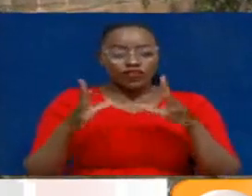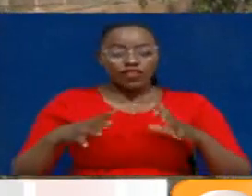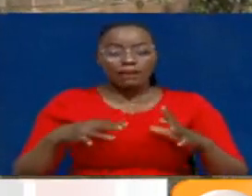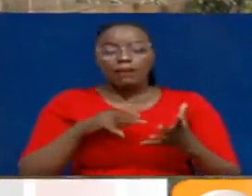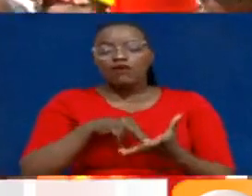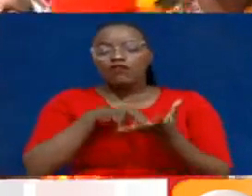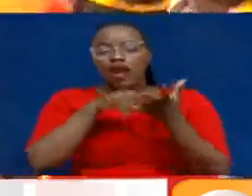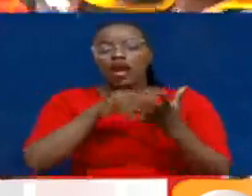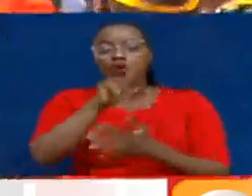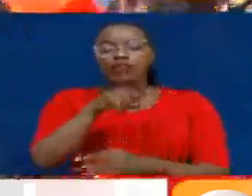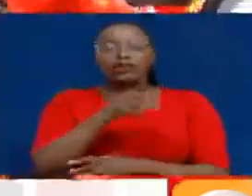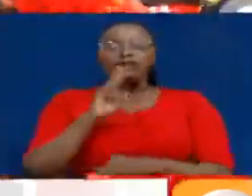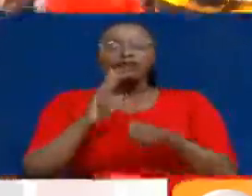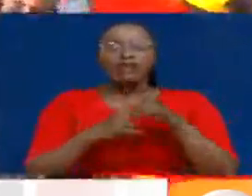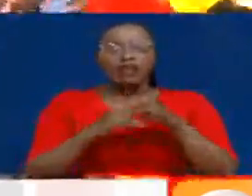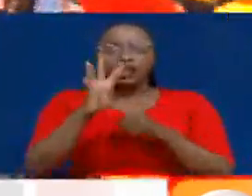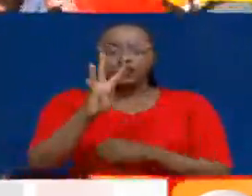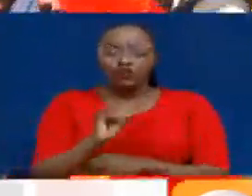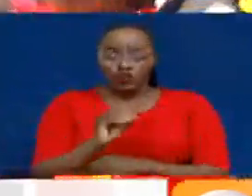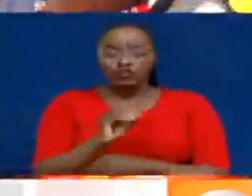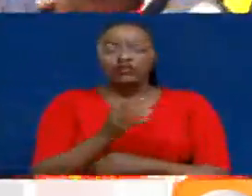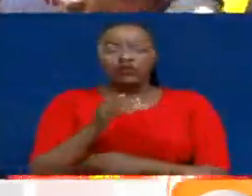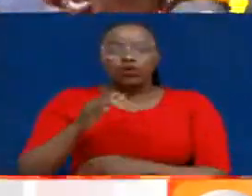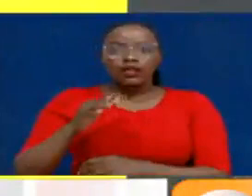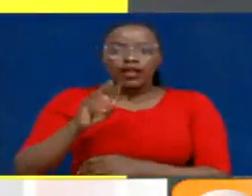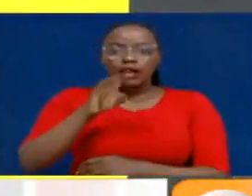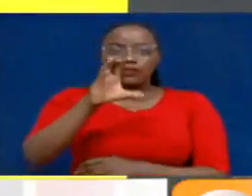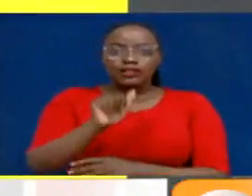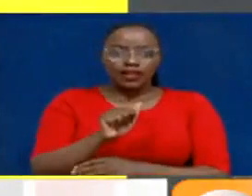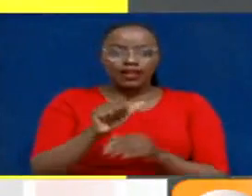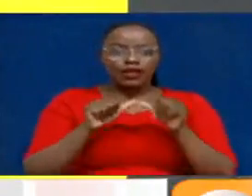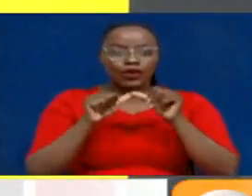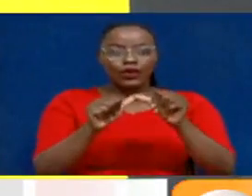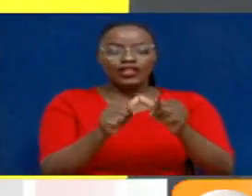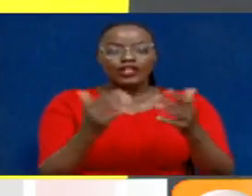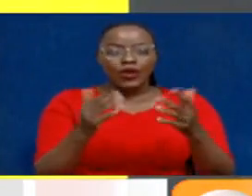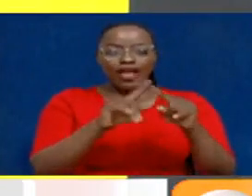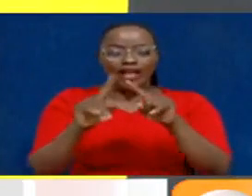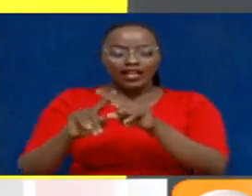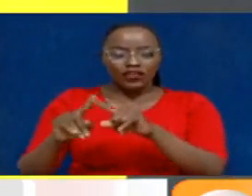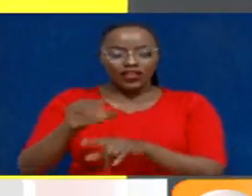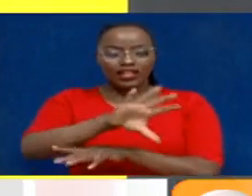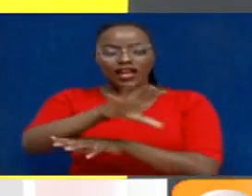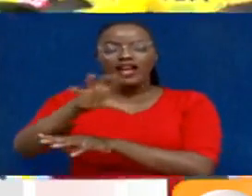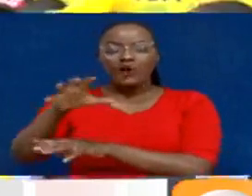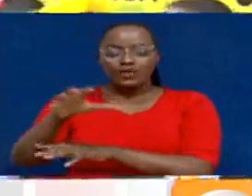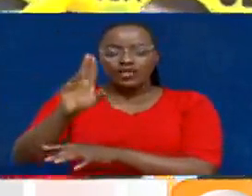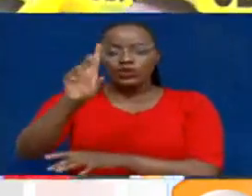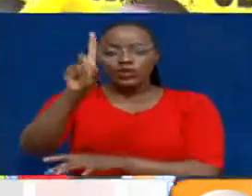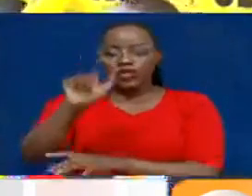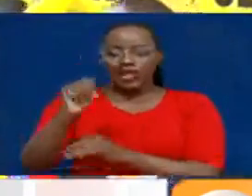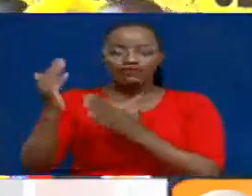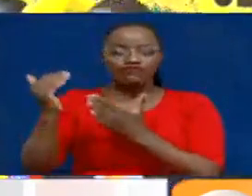wawaniaji 1,340 wa vyeo vya wawakilishi wadi pia liliendelea katika kaunti mbalimbali, huku chama